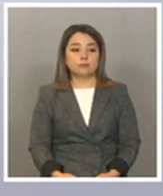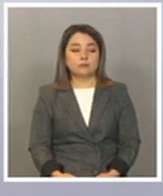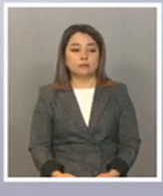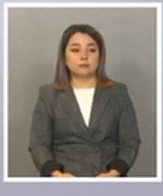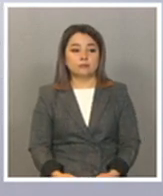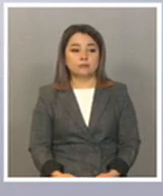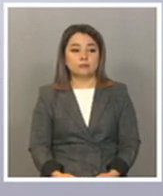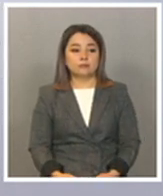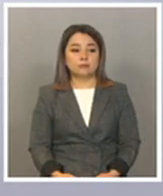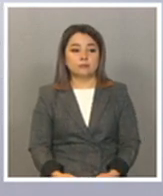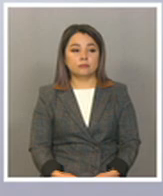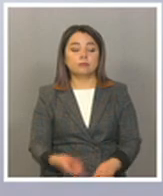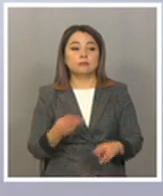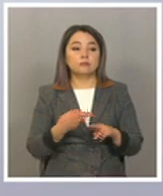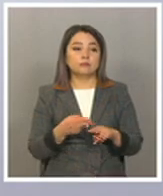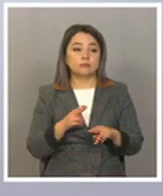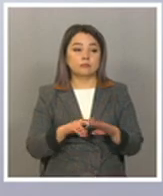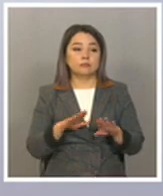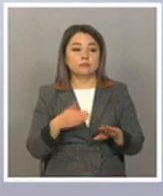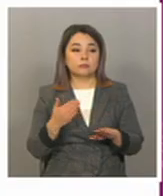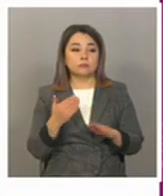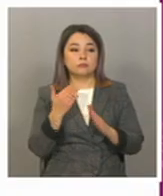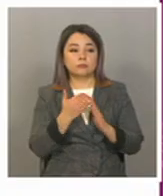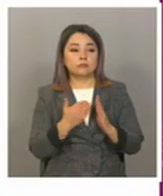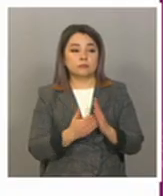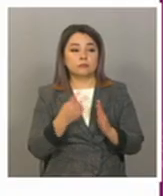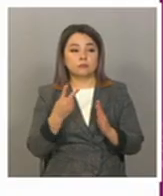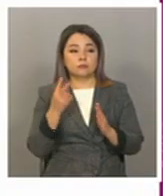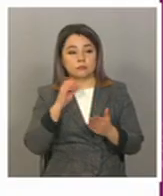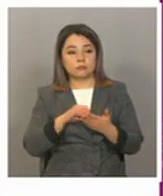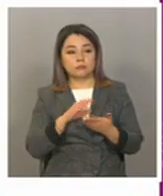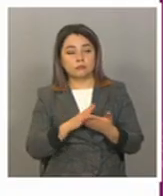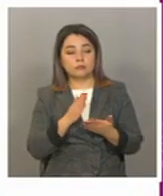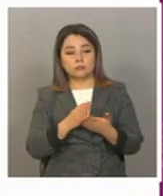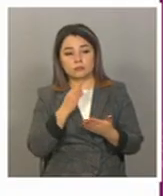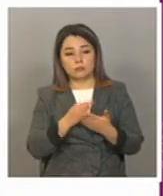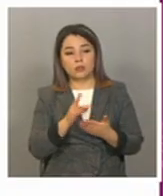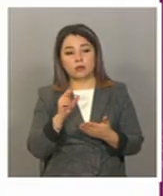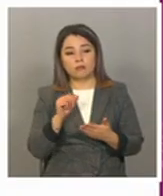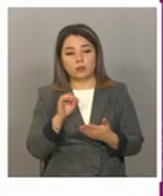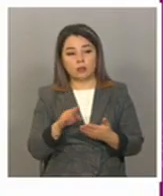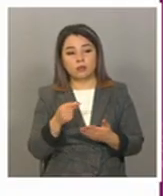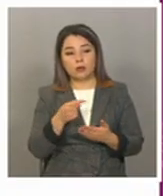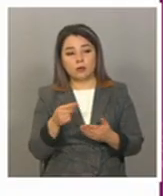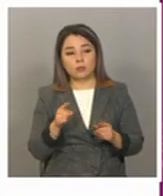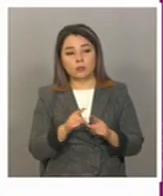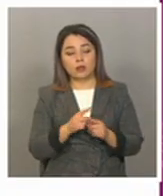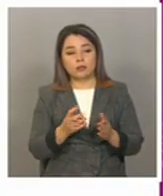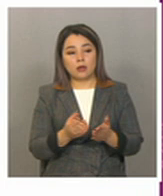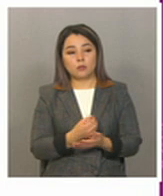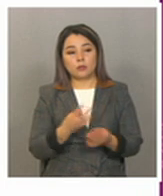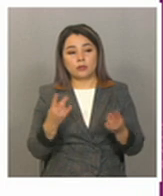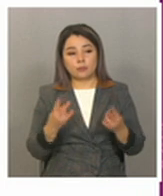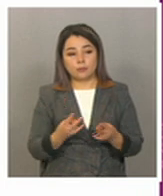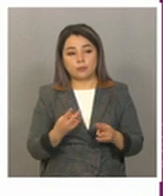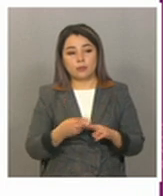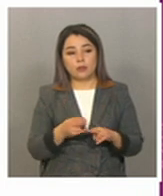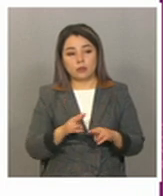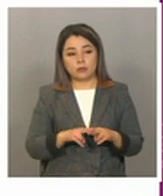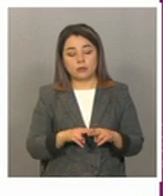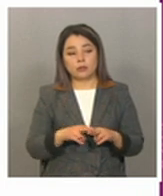Ал енді онда тізбектес 2 натурал санның квадраттарын айырмасын табамыз.